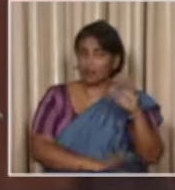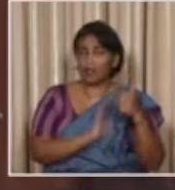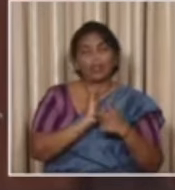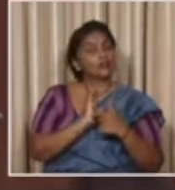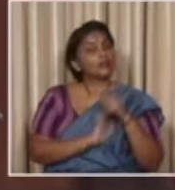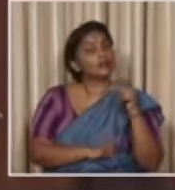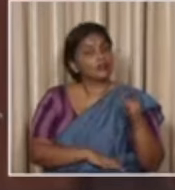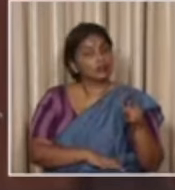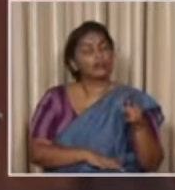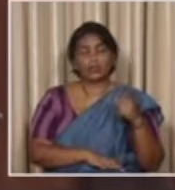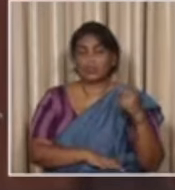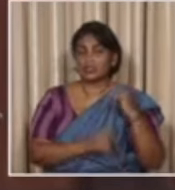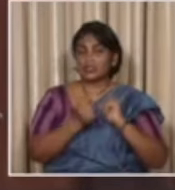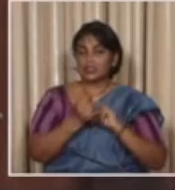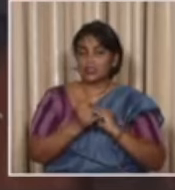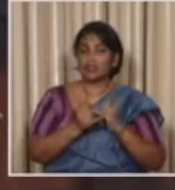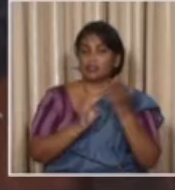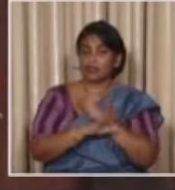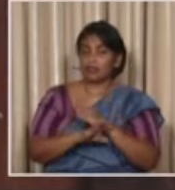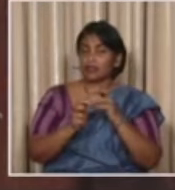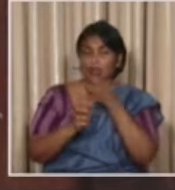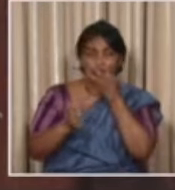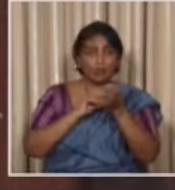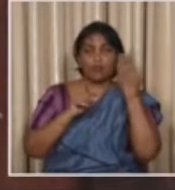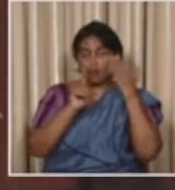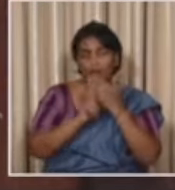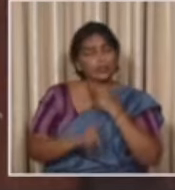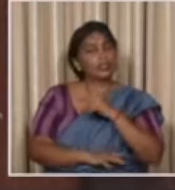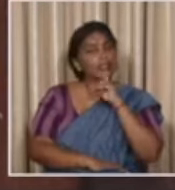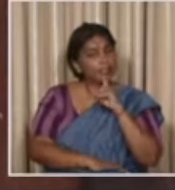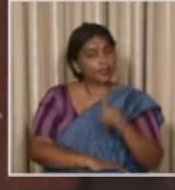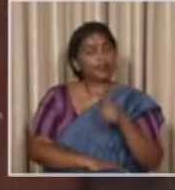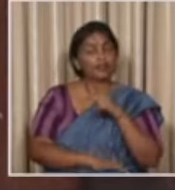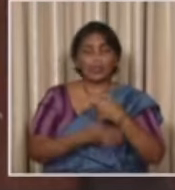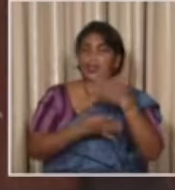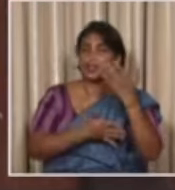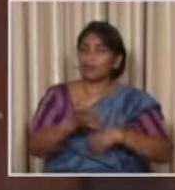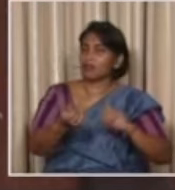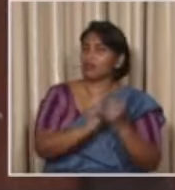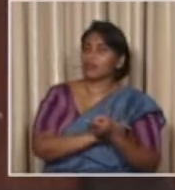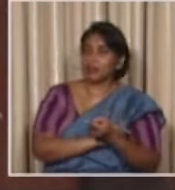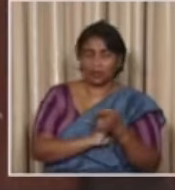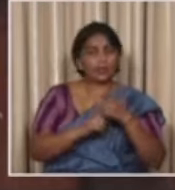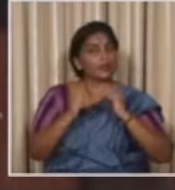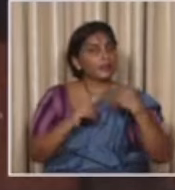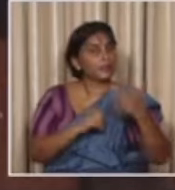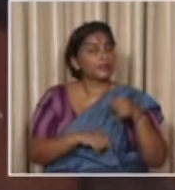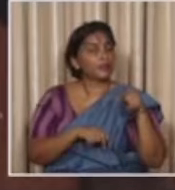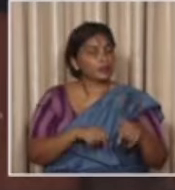කුඩාවල ඒ සහරාන්ගේ ප්‍රහාරයට කලින් සිදුවෙච්ච ප්‍රහාරය ගැන අපි කිව්වා. ඒ ඉන්ටෙලිජන්ස් රිපෝට් එක වසන් කරා. ඊට පස්සේ